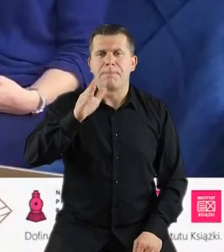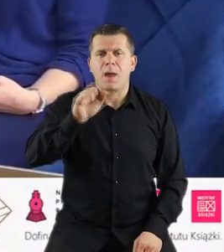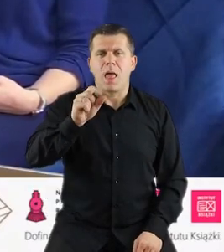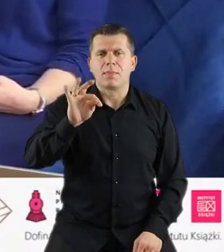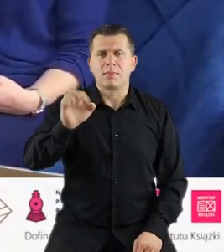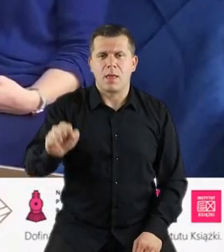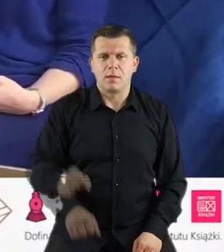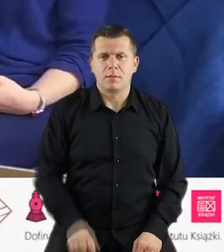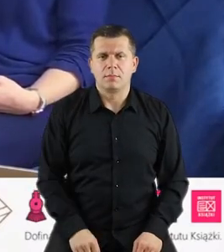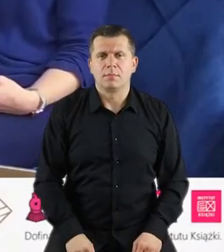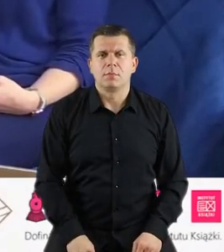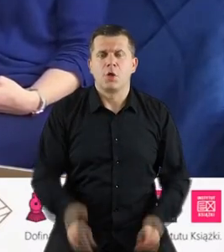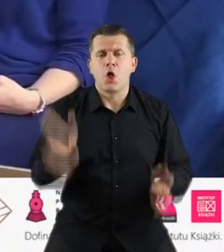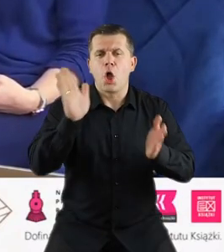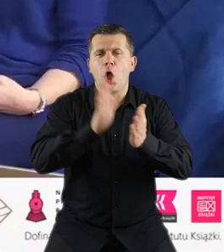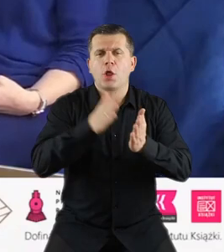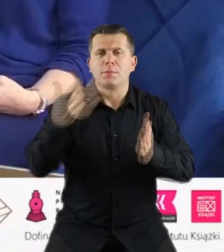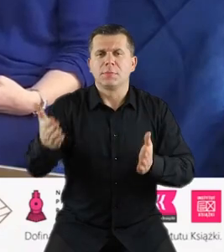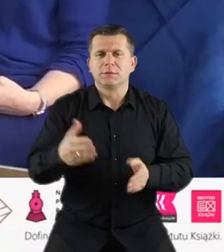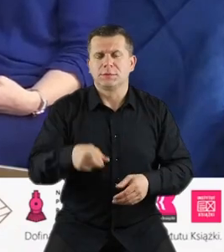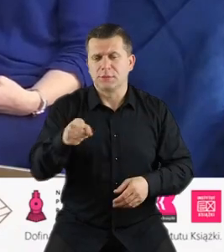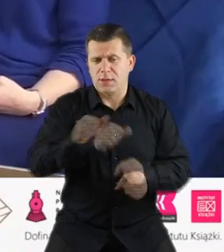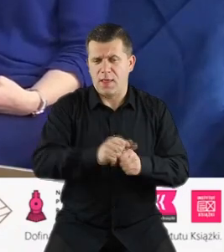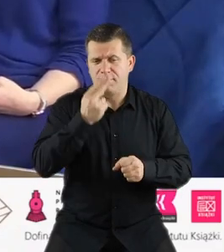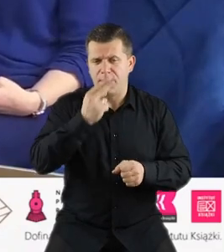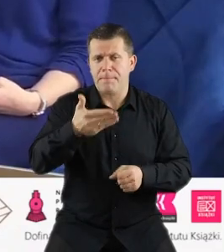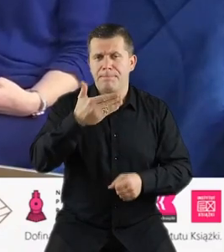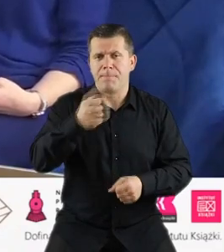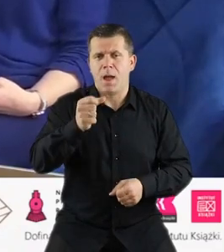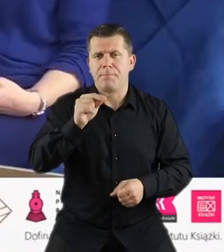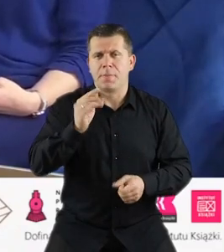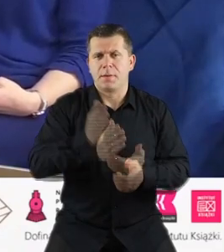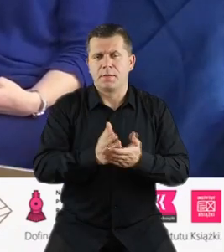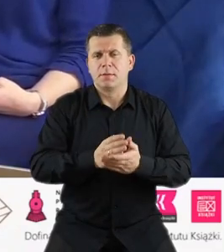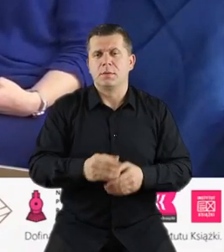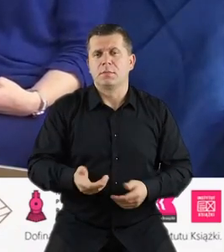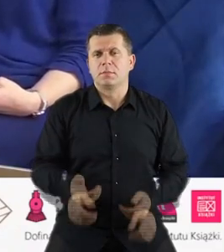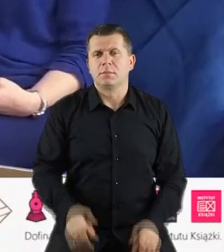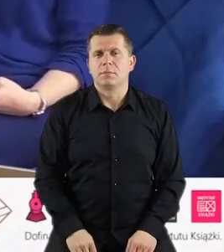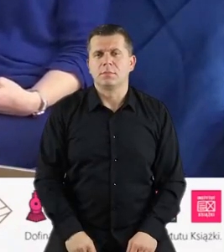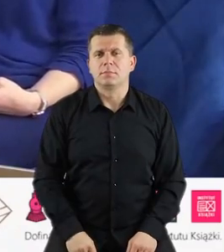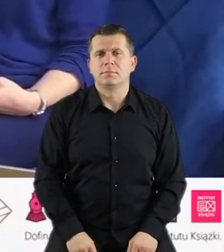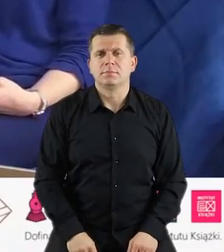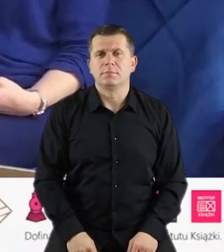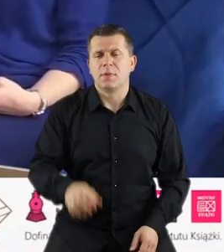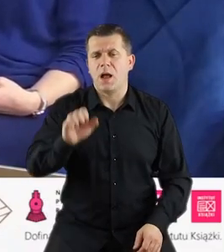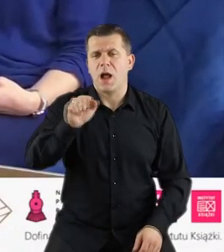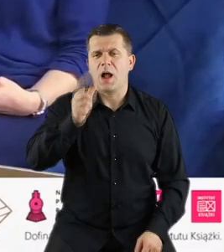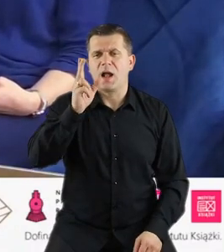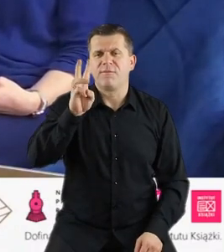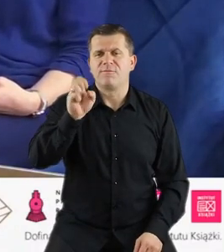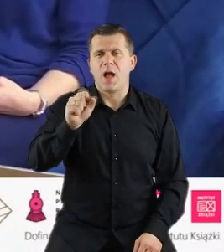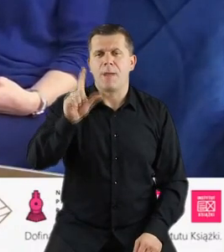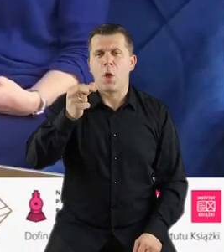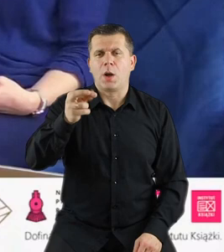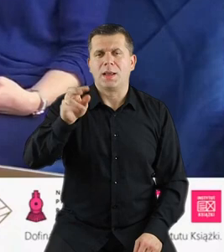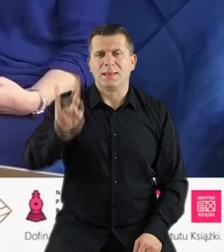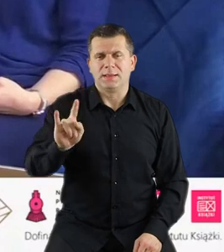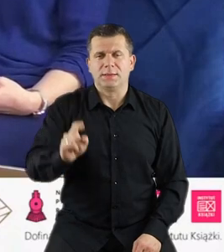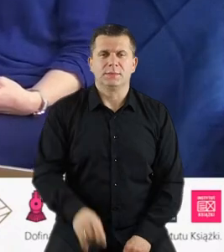jest odbicie mapy. Tak. Mm-hmm. I też akwaporta, bądź akwaforty, prawda? Tak.